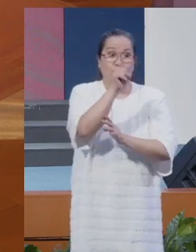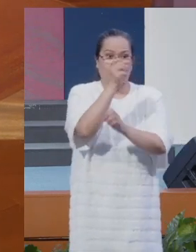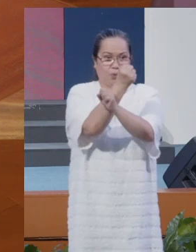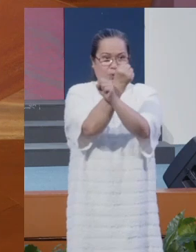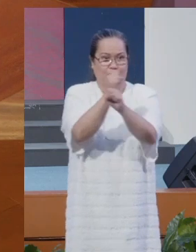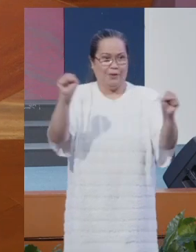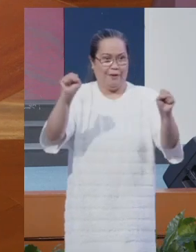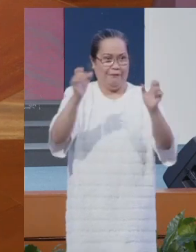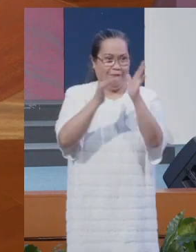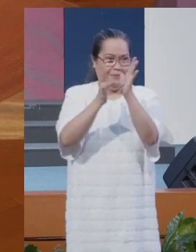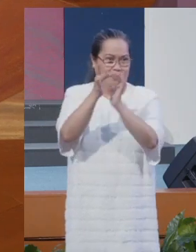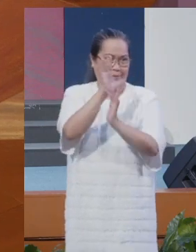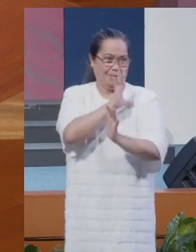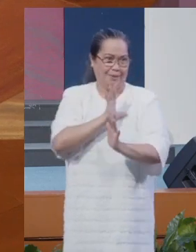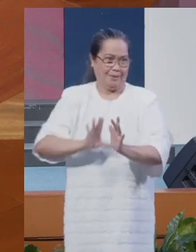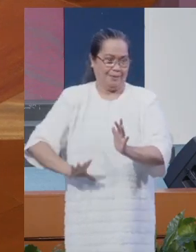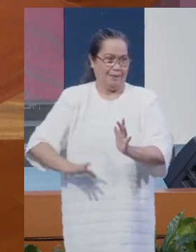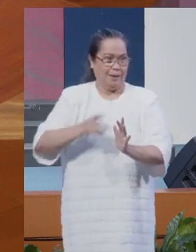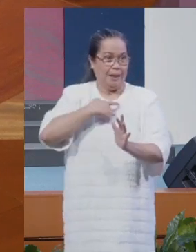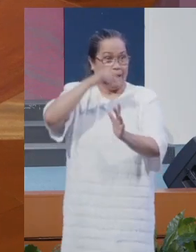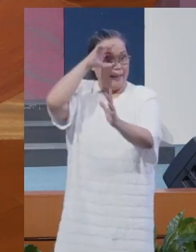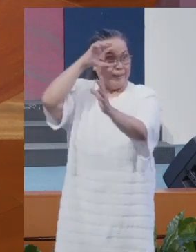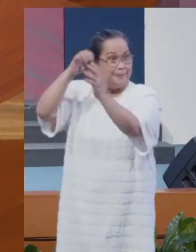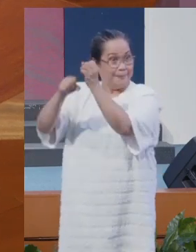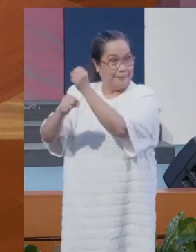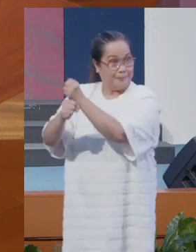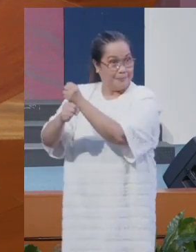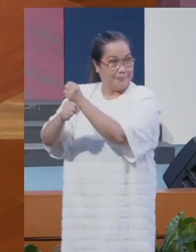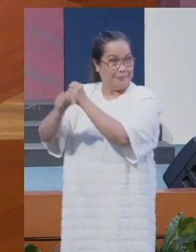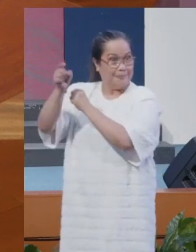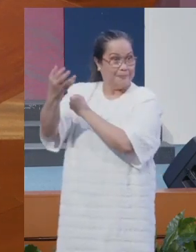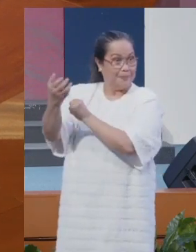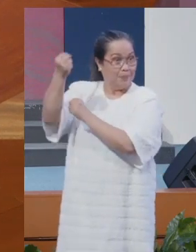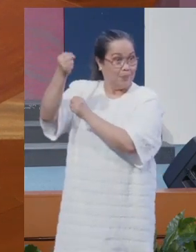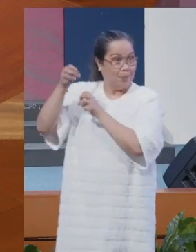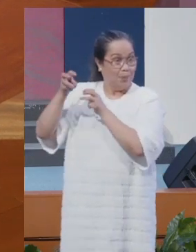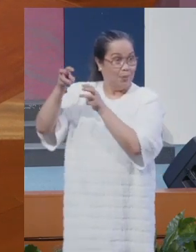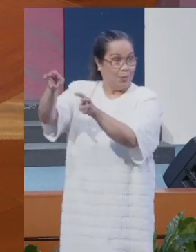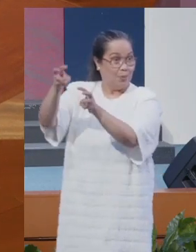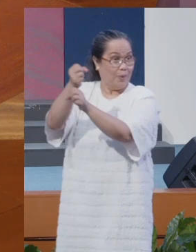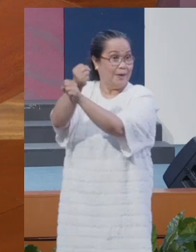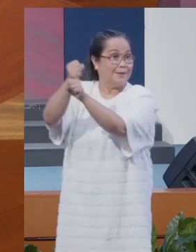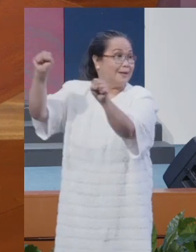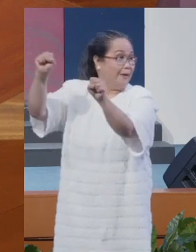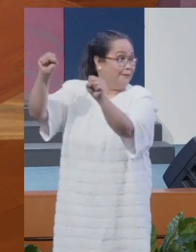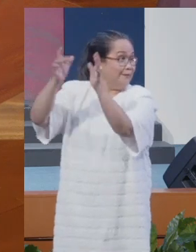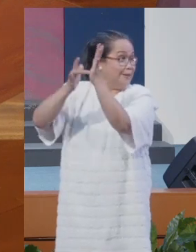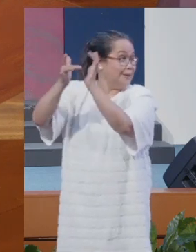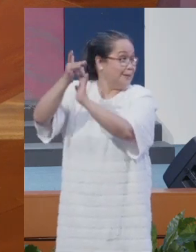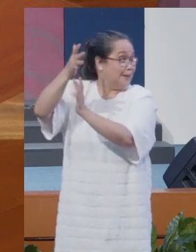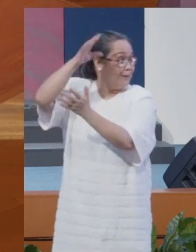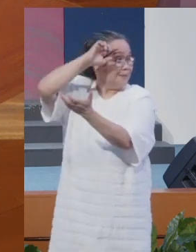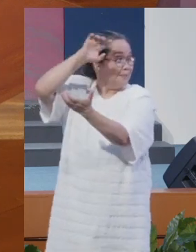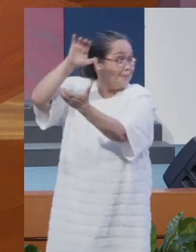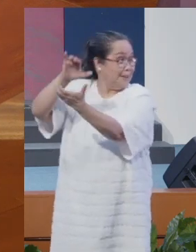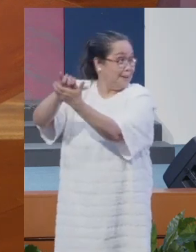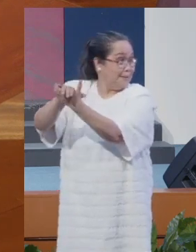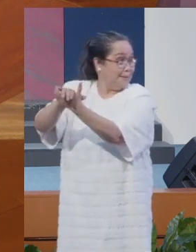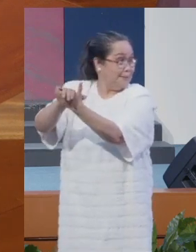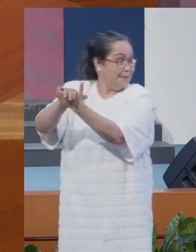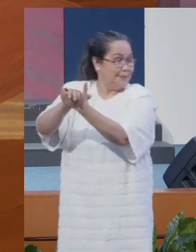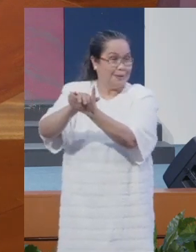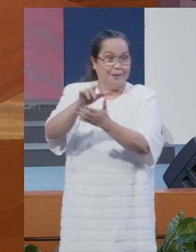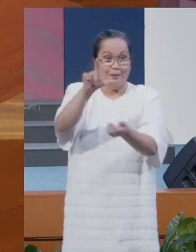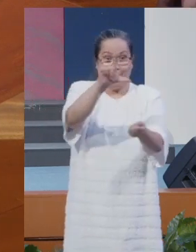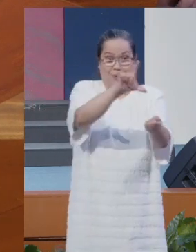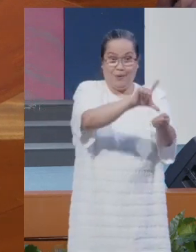na ni Jesus at nananampalataya na sa kanyang paraan ng kaligtasan. Sinabi ni Jesus later sa Luke